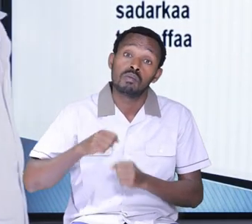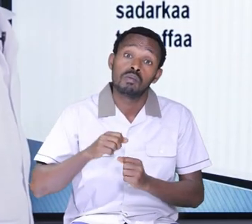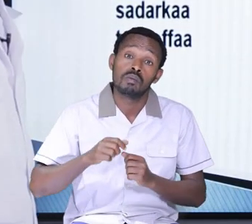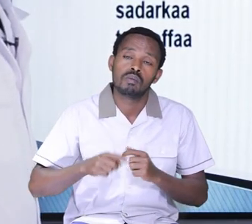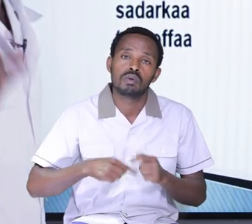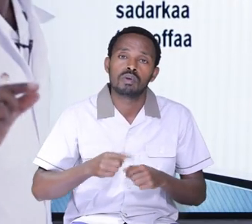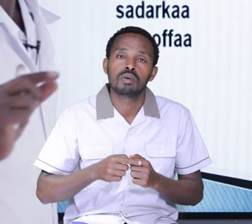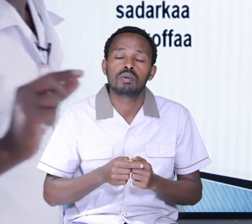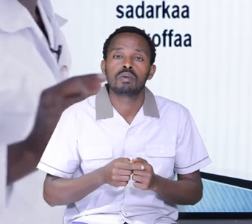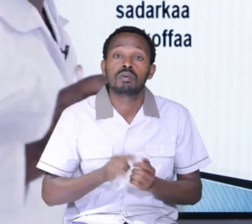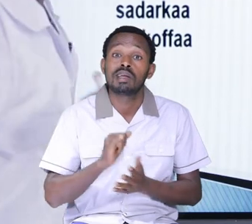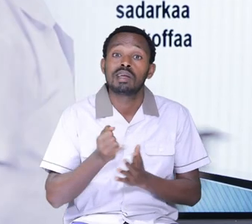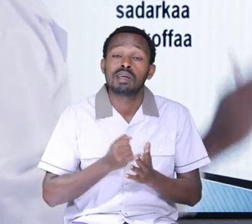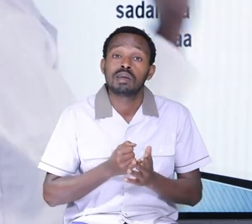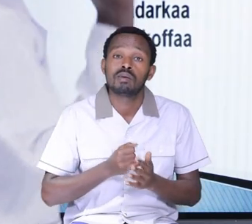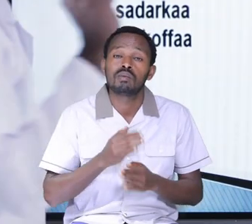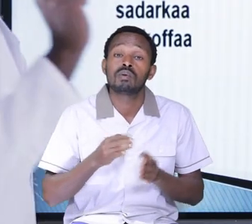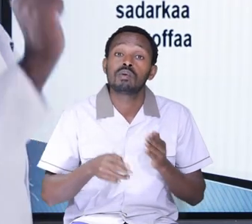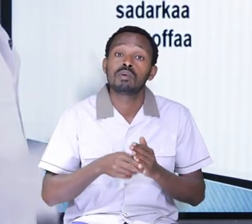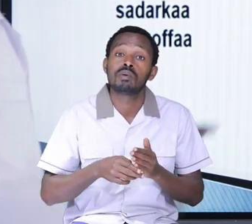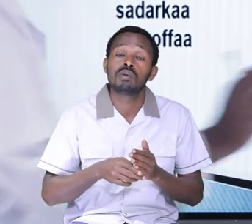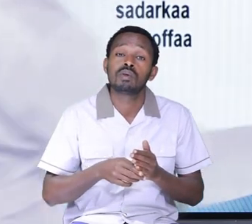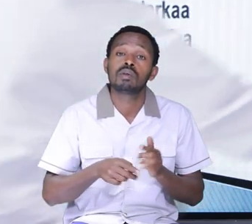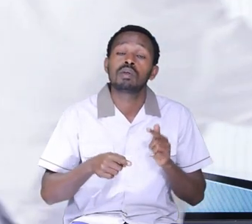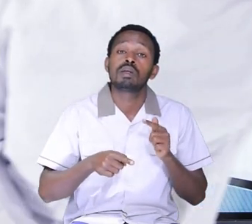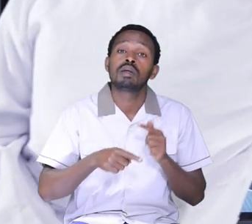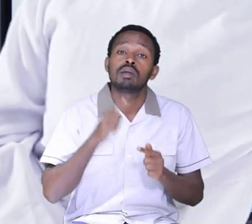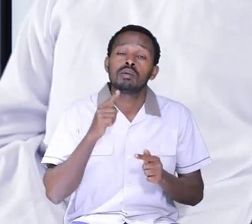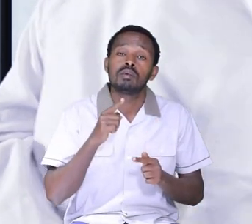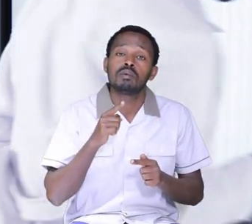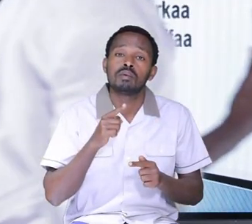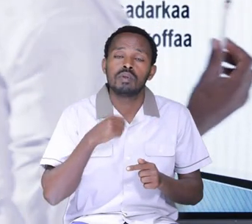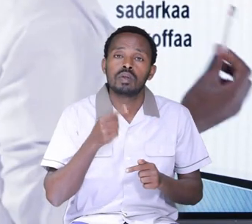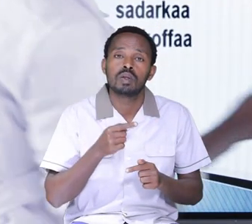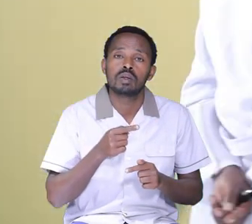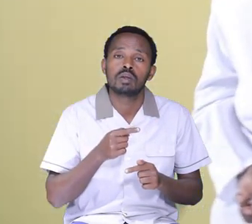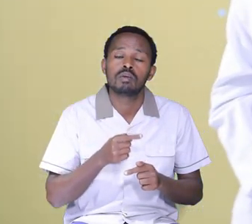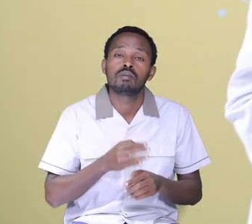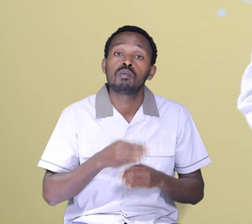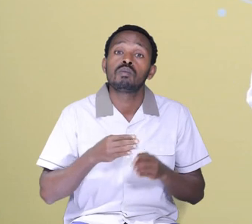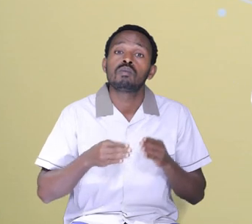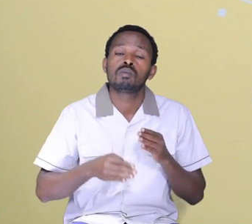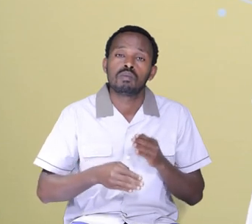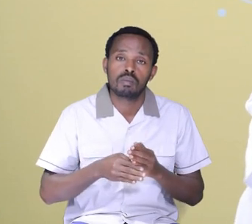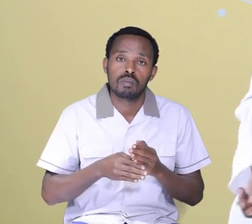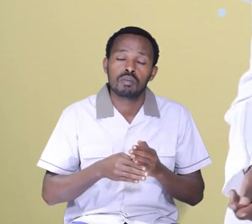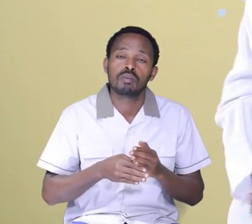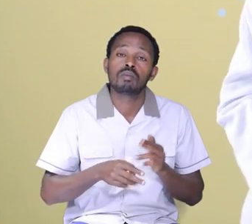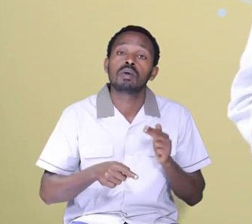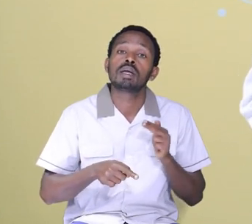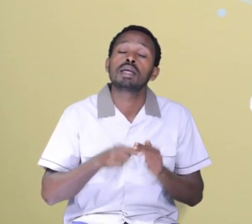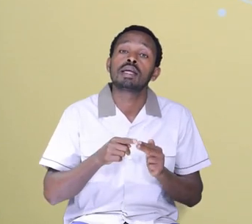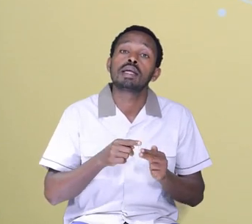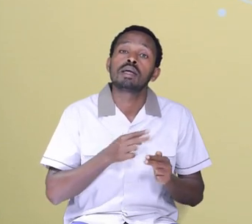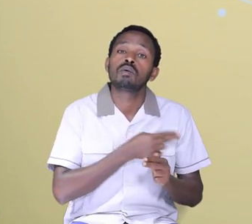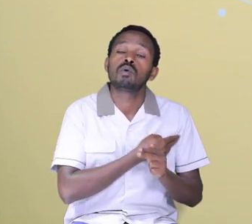sadarkaa lammaffaa jedhameetu beekama. Akkasumas fonqolcha sadarkaa sadaffaa keessatti humni sochooftuu gidduu